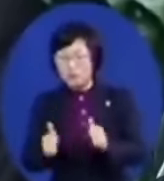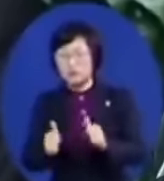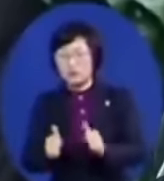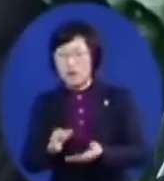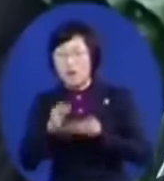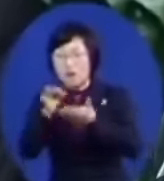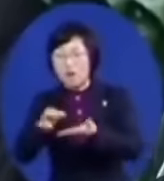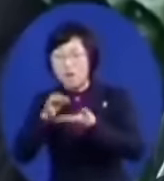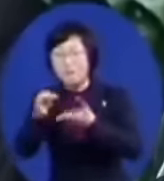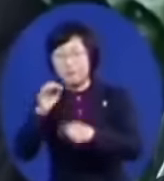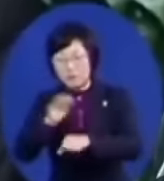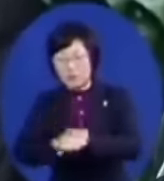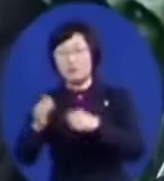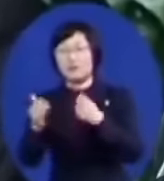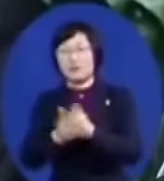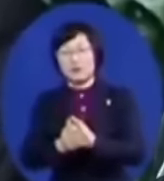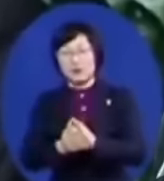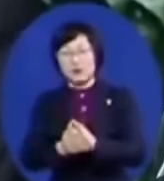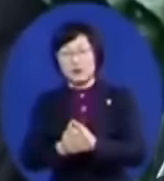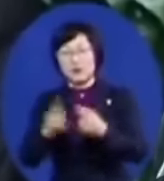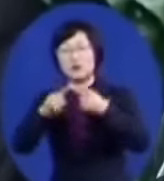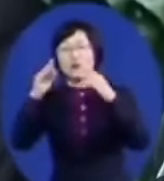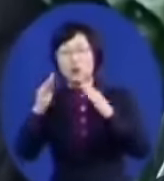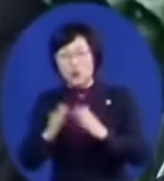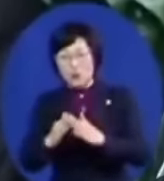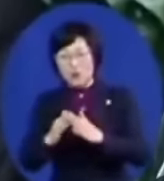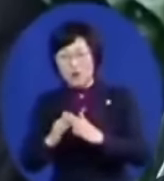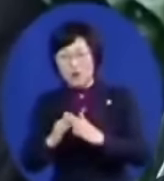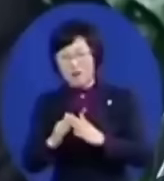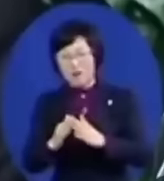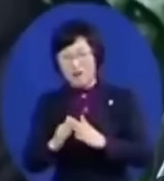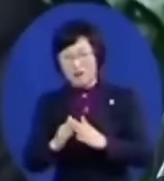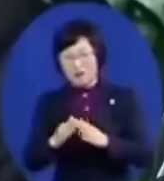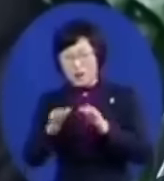것입니다. 교회 나오면 돈 날는데 얼마나 많은지 몰라요.